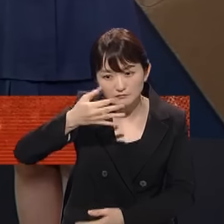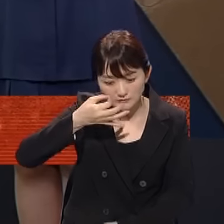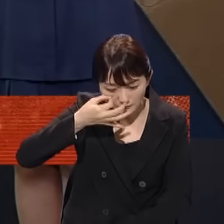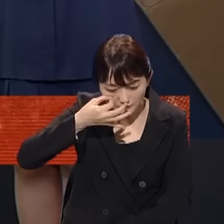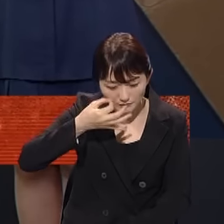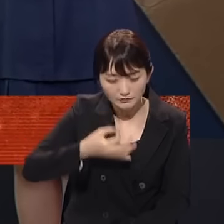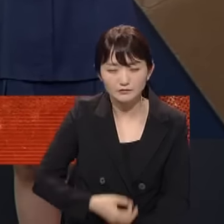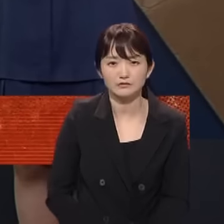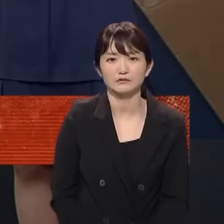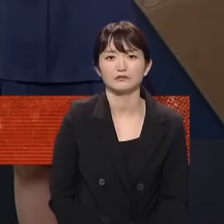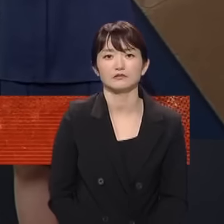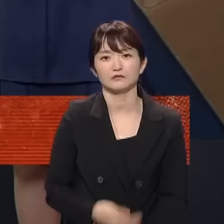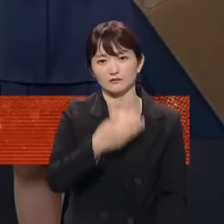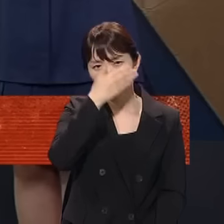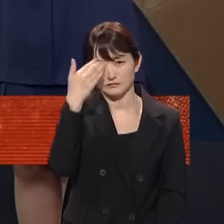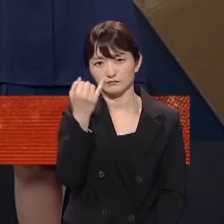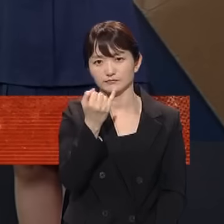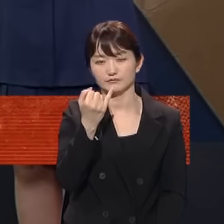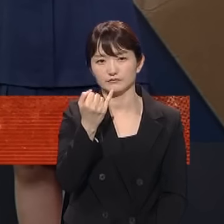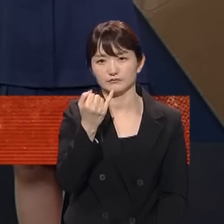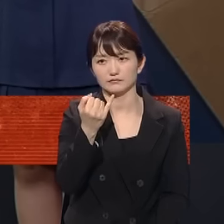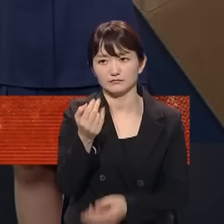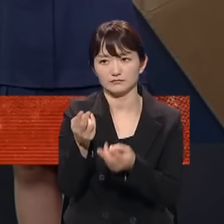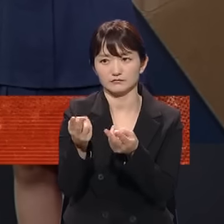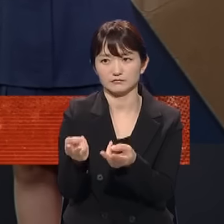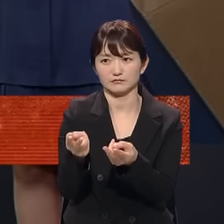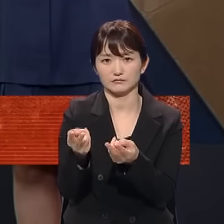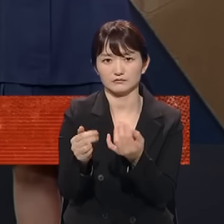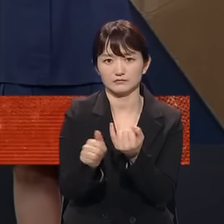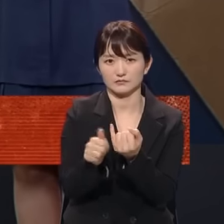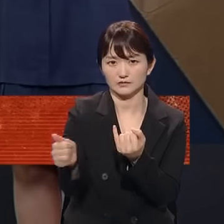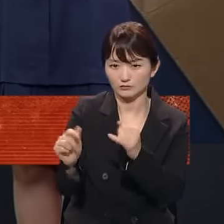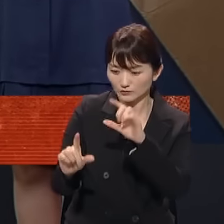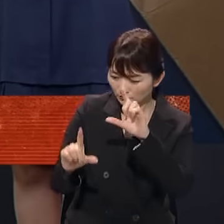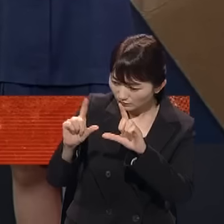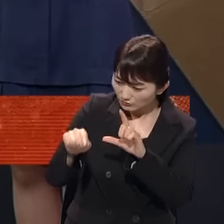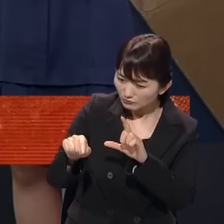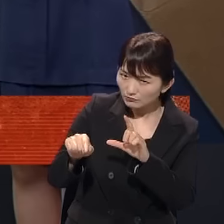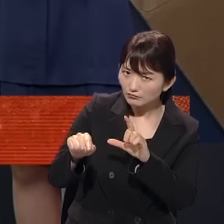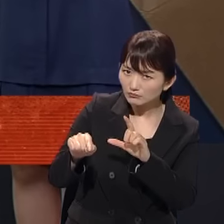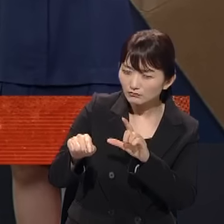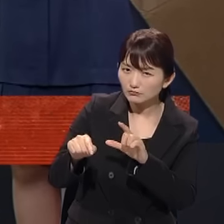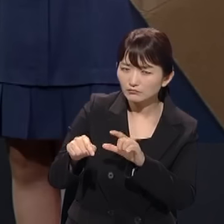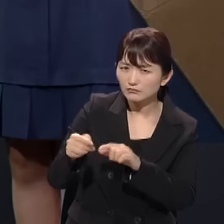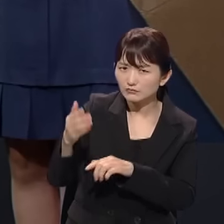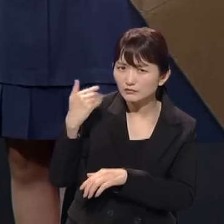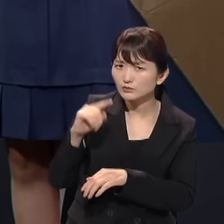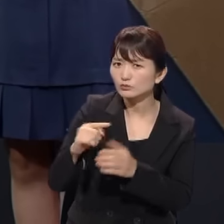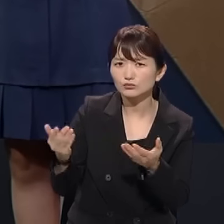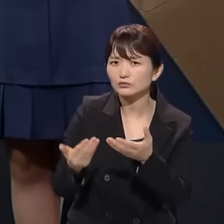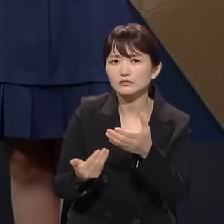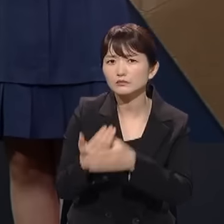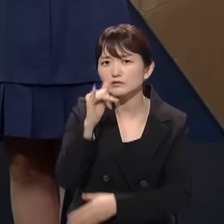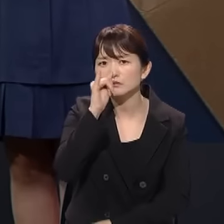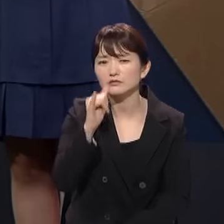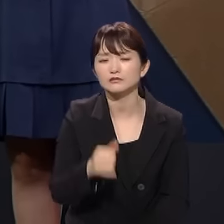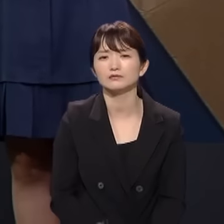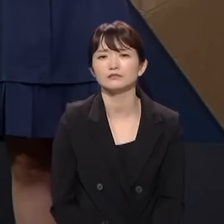됩니다. 젊은 여성과 한 침대에 누워있는 남편의 모습. 대체 그동안 무슨 일이 벌어지고 있었던